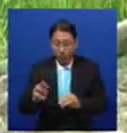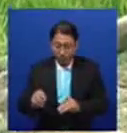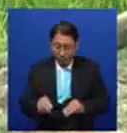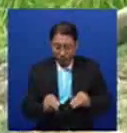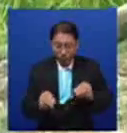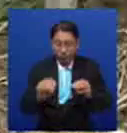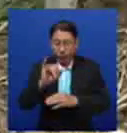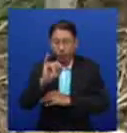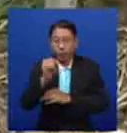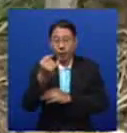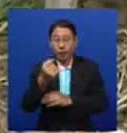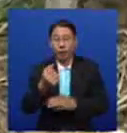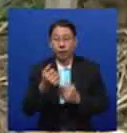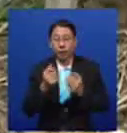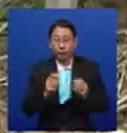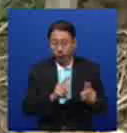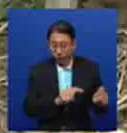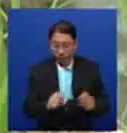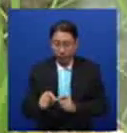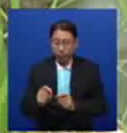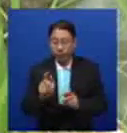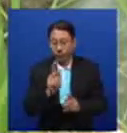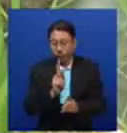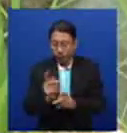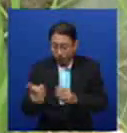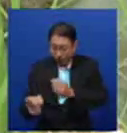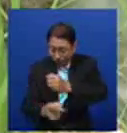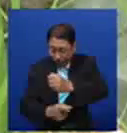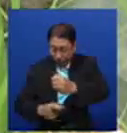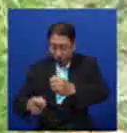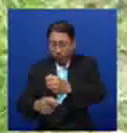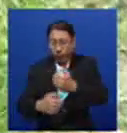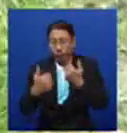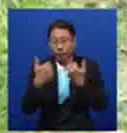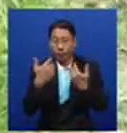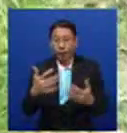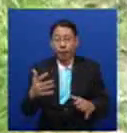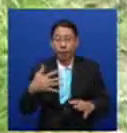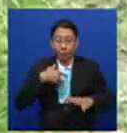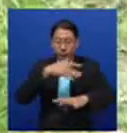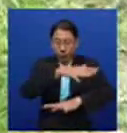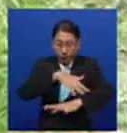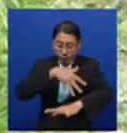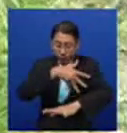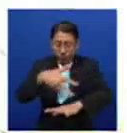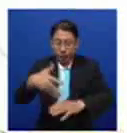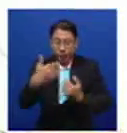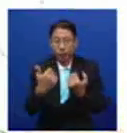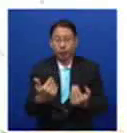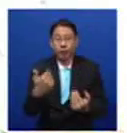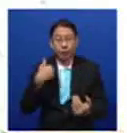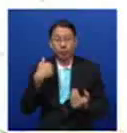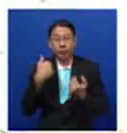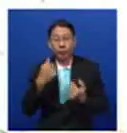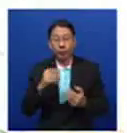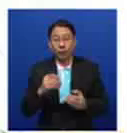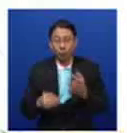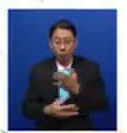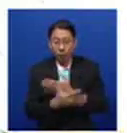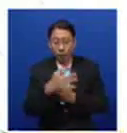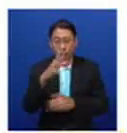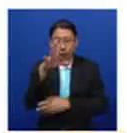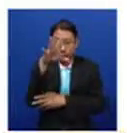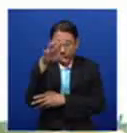งท้องและเตรียมเก็บเกี่ยวกว่า1,300,000 ไร่หรือพื้นที่ปลูกข้าวที่ยังไม่ได้ตั้งท้องแต่มีโอกาสตายได้หากไ